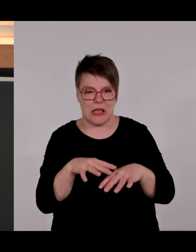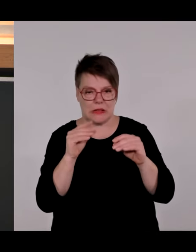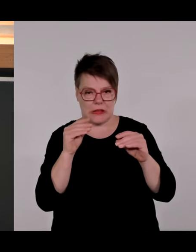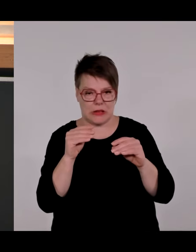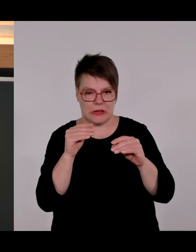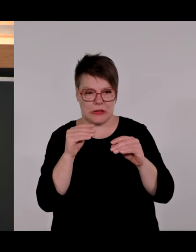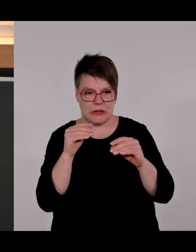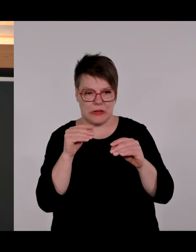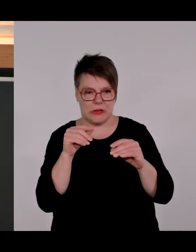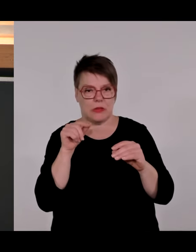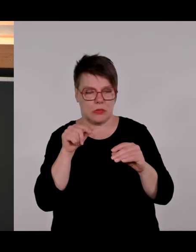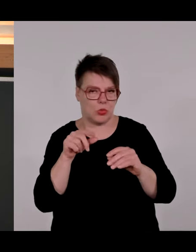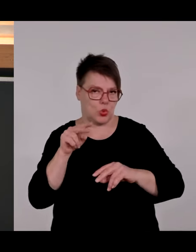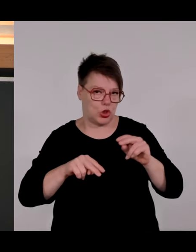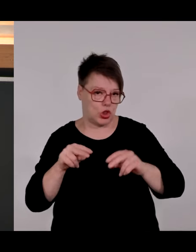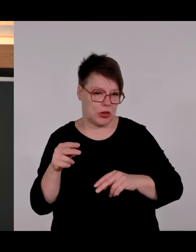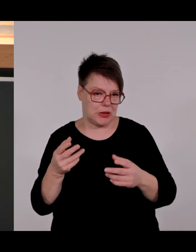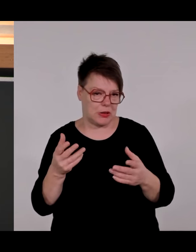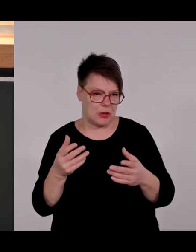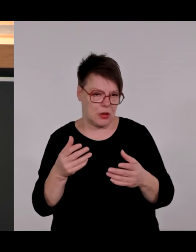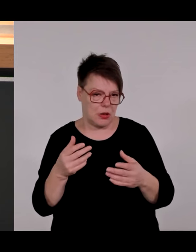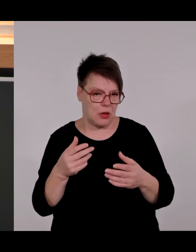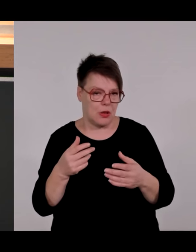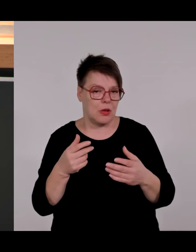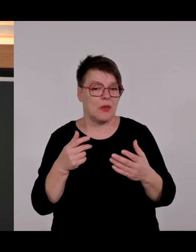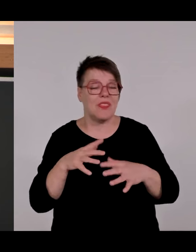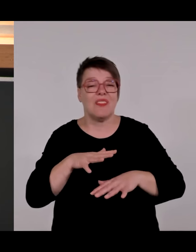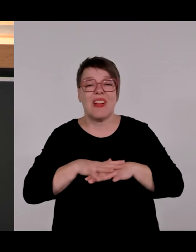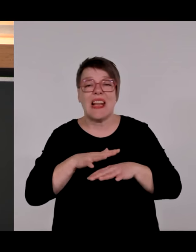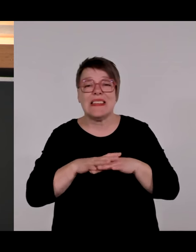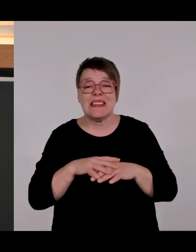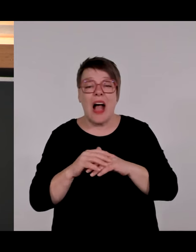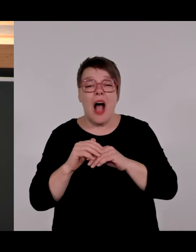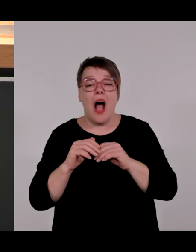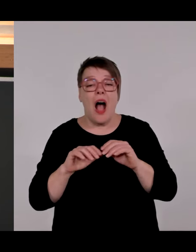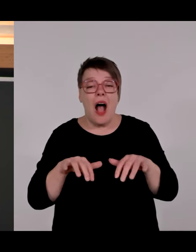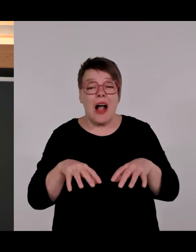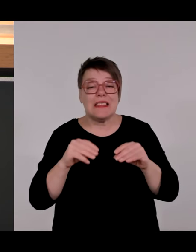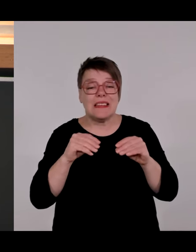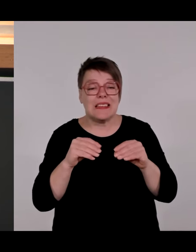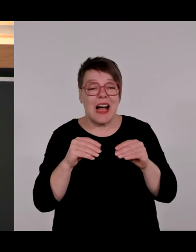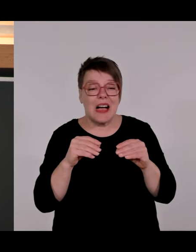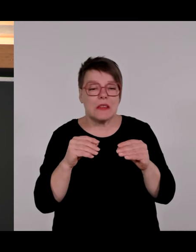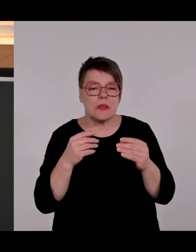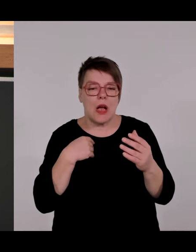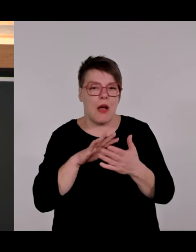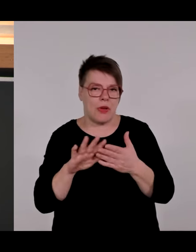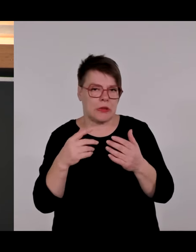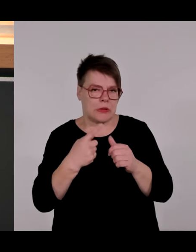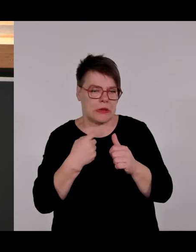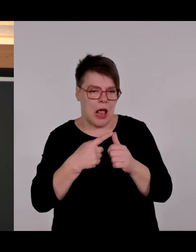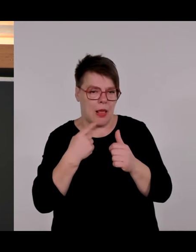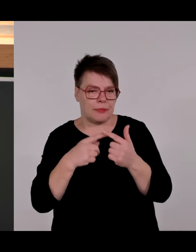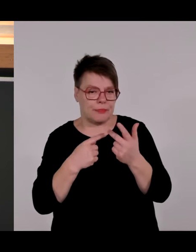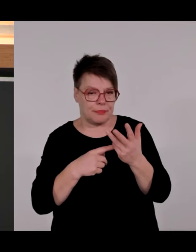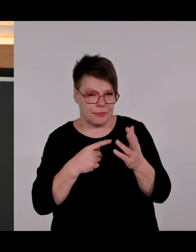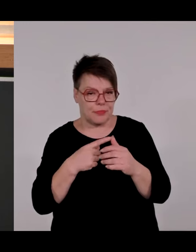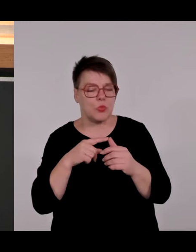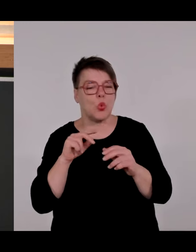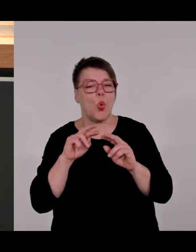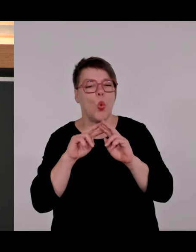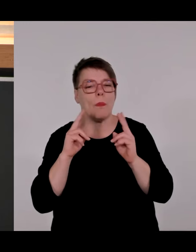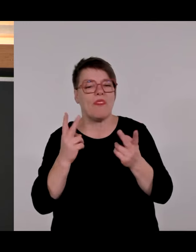der Umweltsenatorin von Manja Schreiner, von der Innensenatorin Iris Spranger, von der Sozialsenatorin